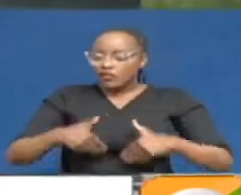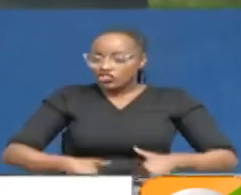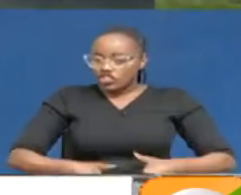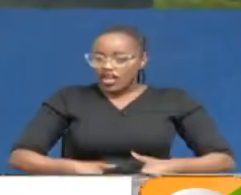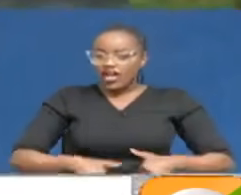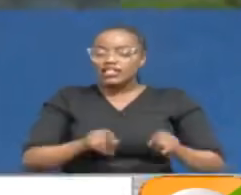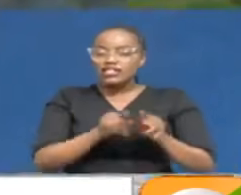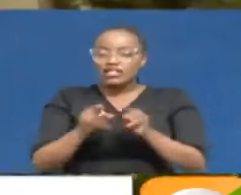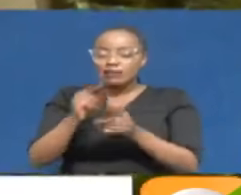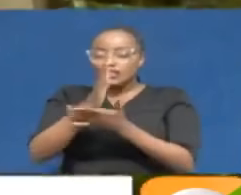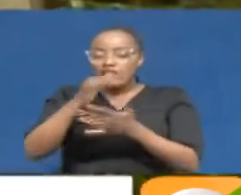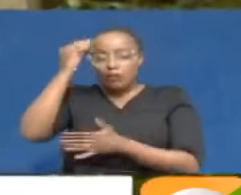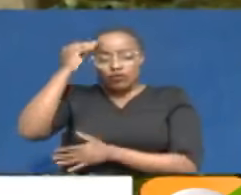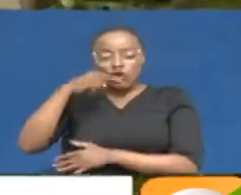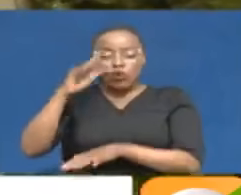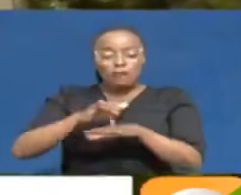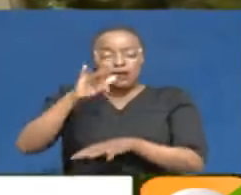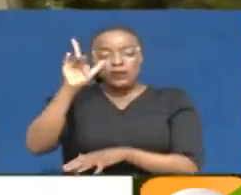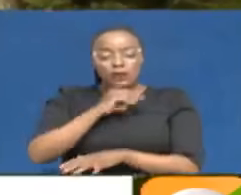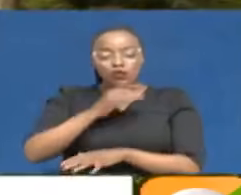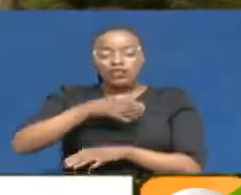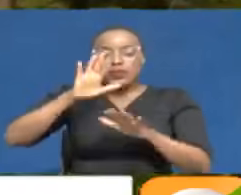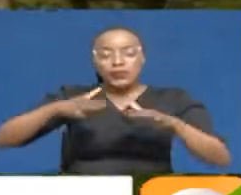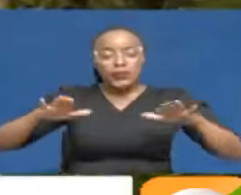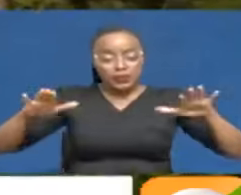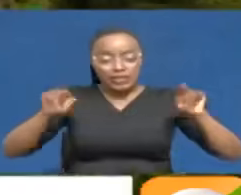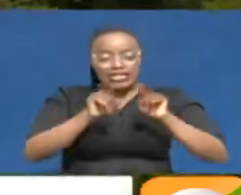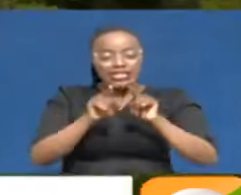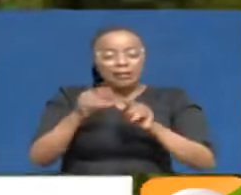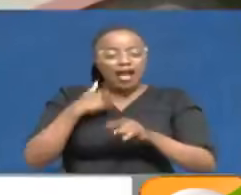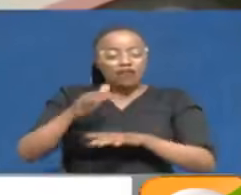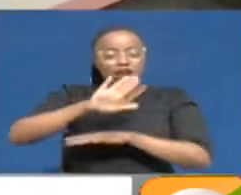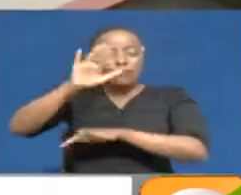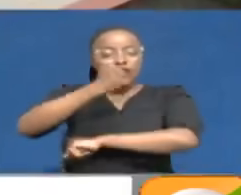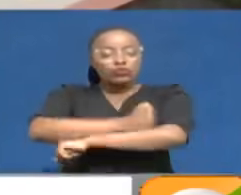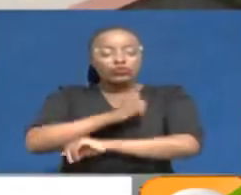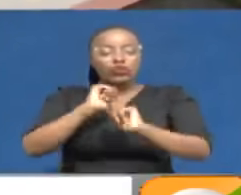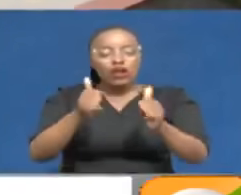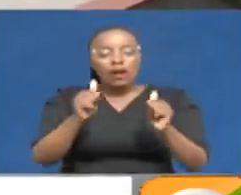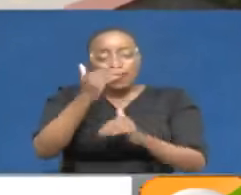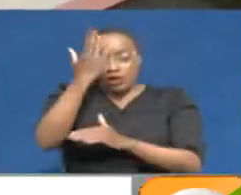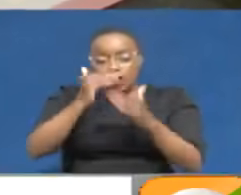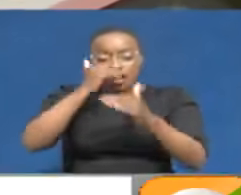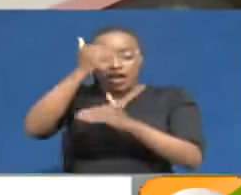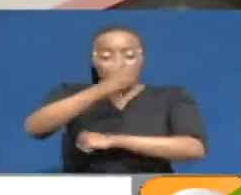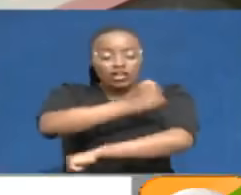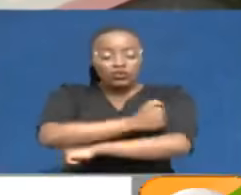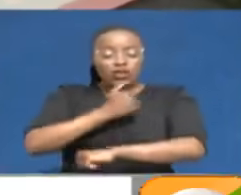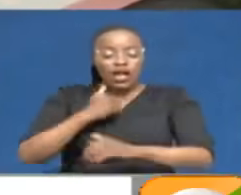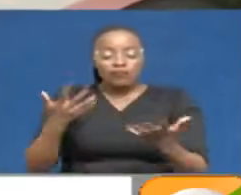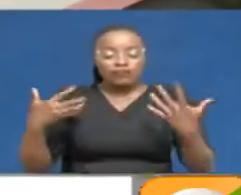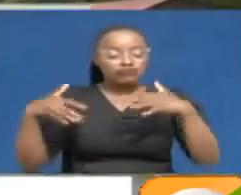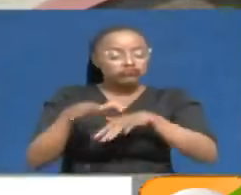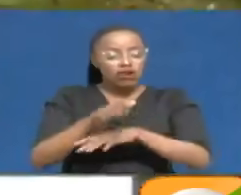njaa, baadhi ya wanafunzi walioathirika na mafuriko bado hawajarejea shuleni baada ya shule zao kusombwa